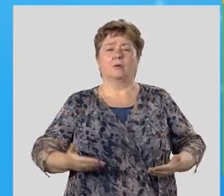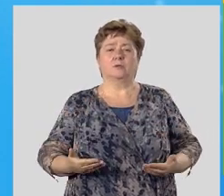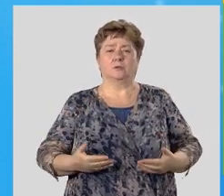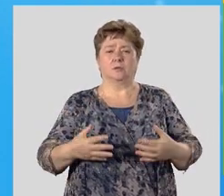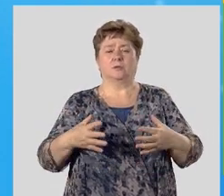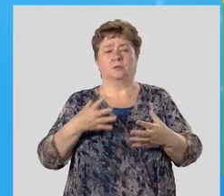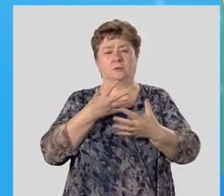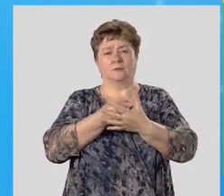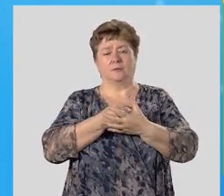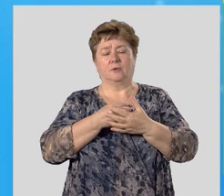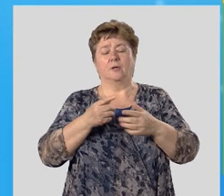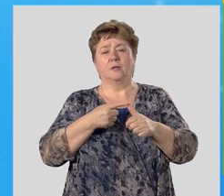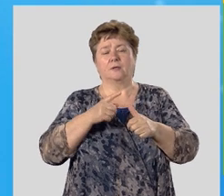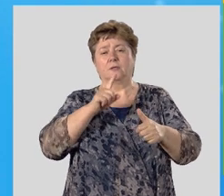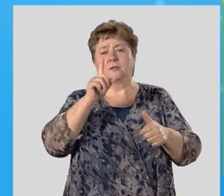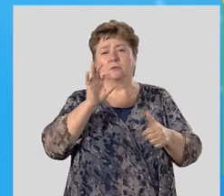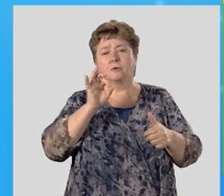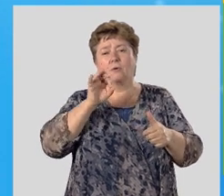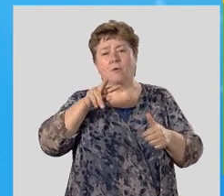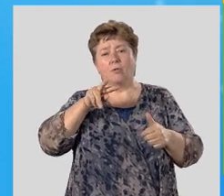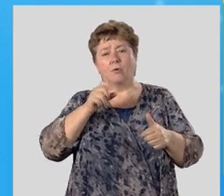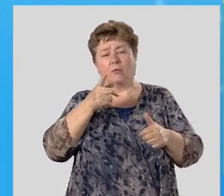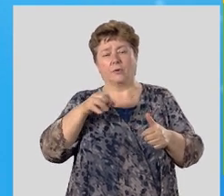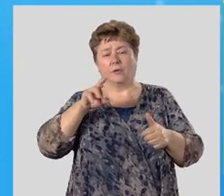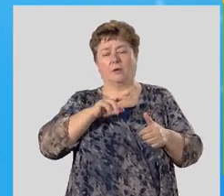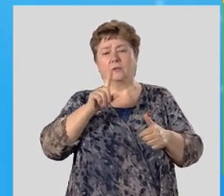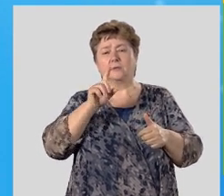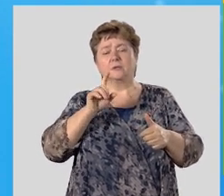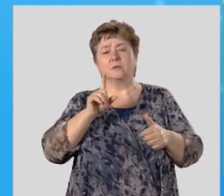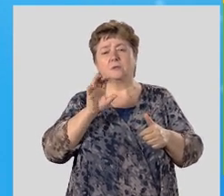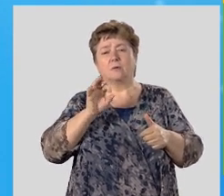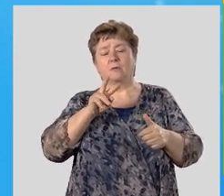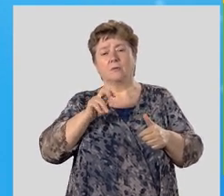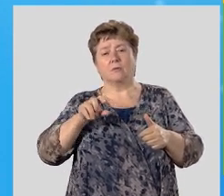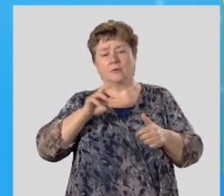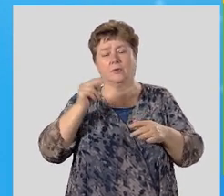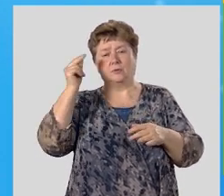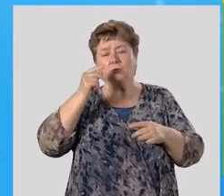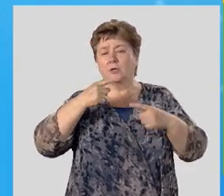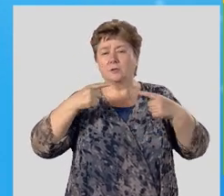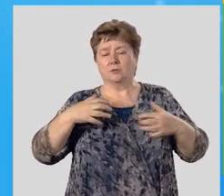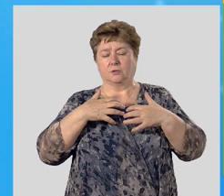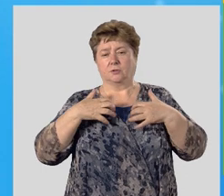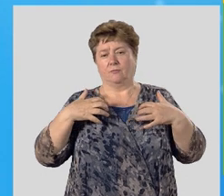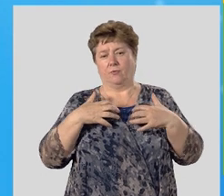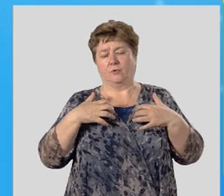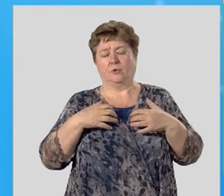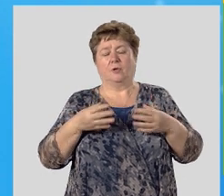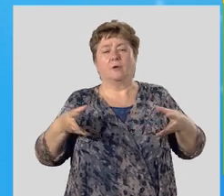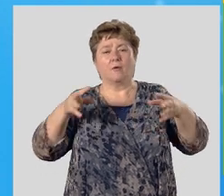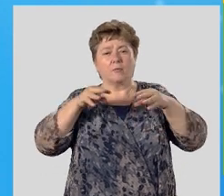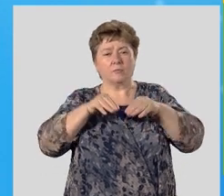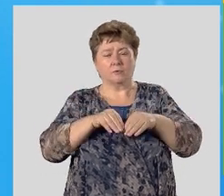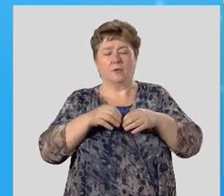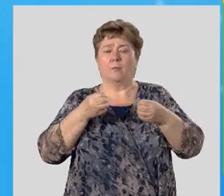жизни называется зоологией. Зоология изучает различных животных, в том